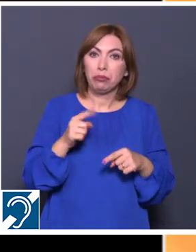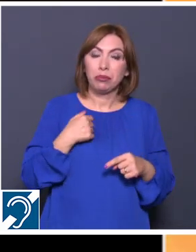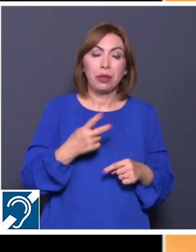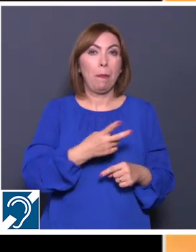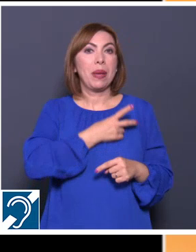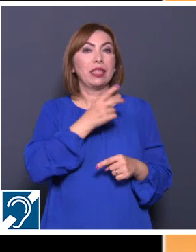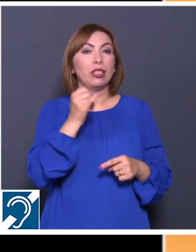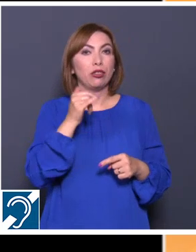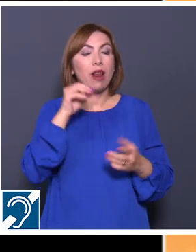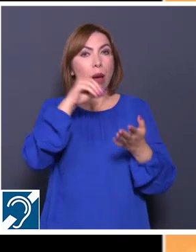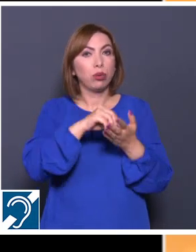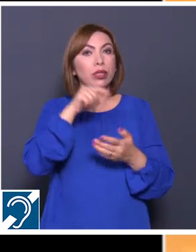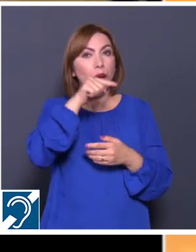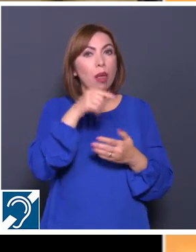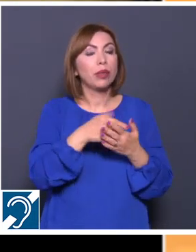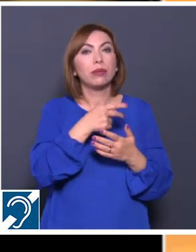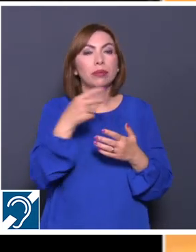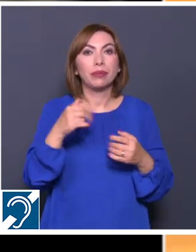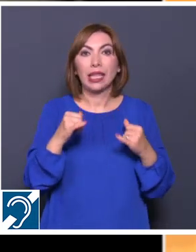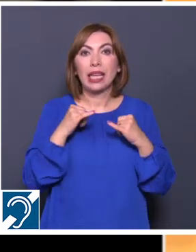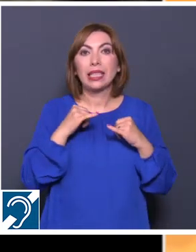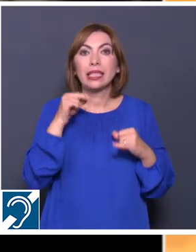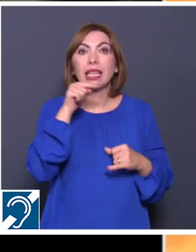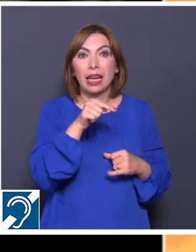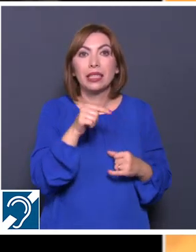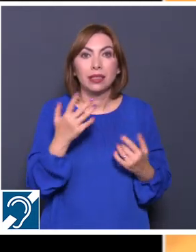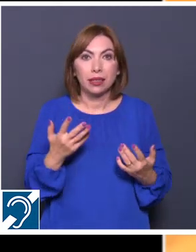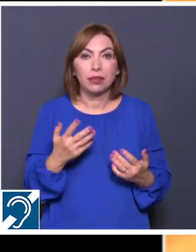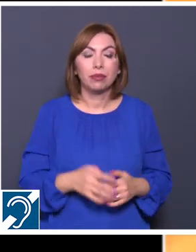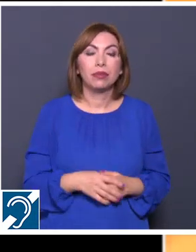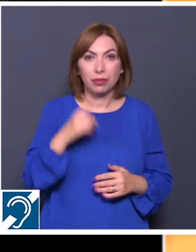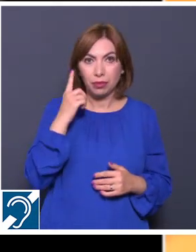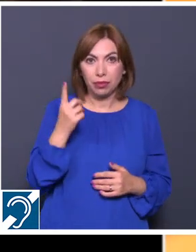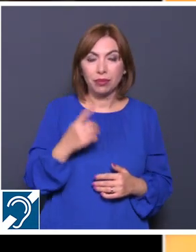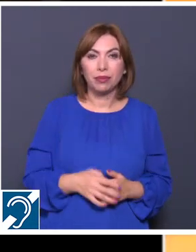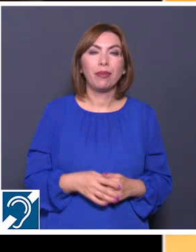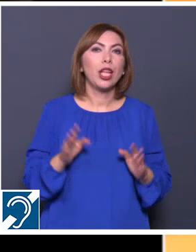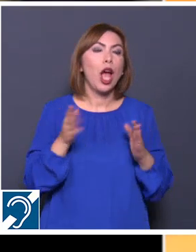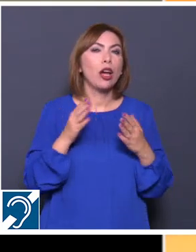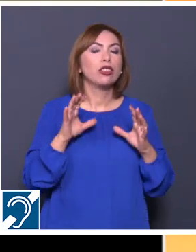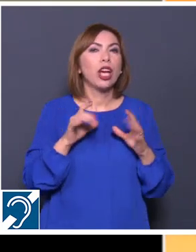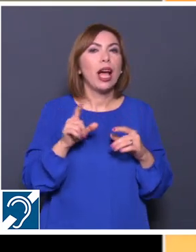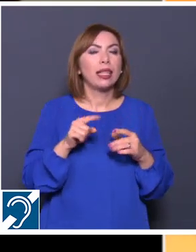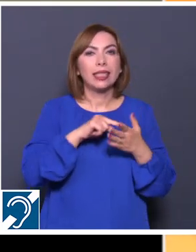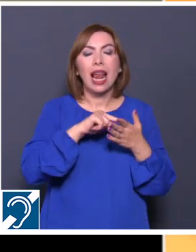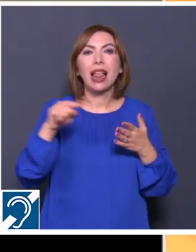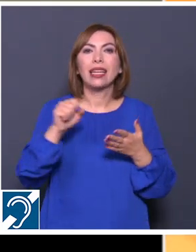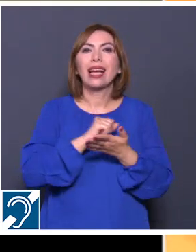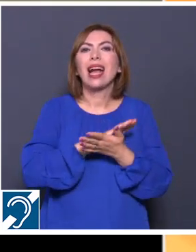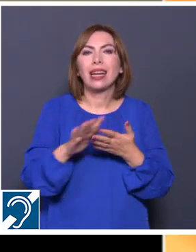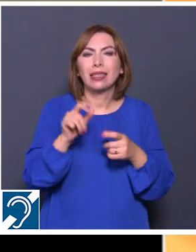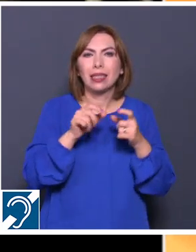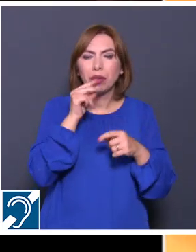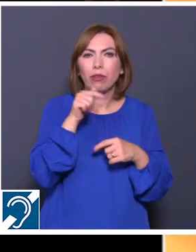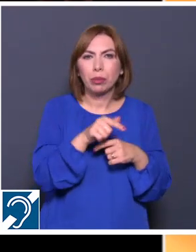mândru că cineva a pus acolo pentru că înseamnă că prezintă interes. Știi? În orice caz, linia gratuității, că despre asta este